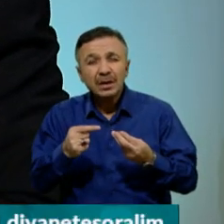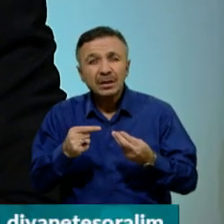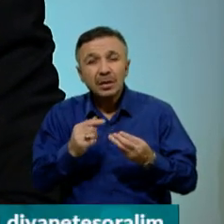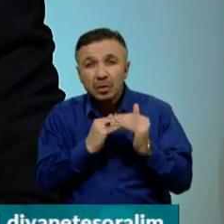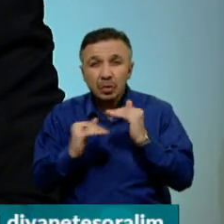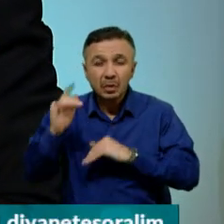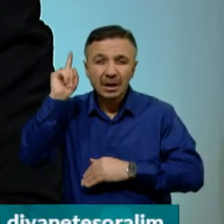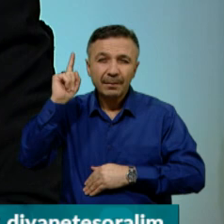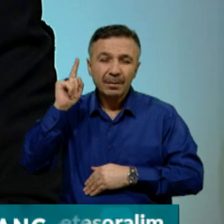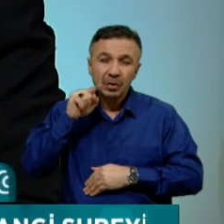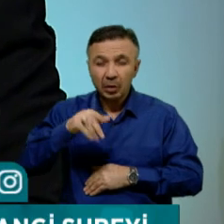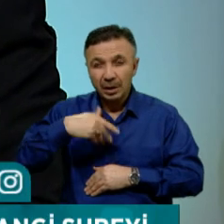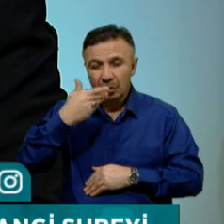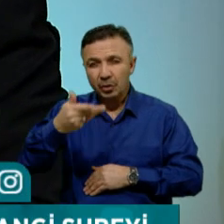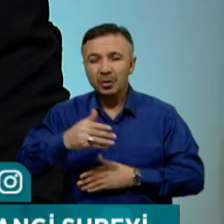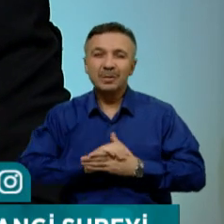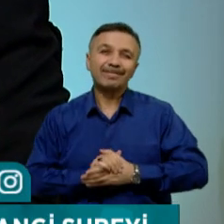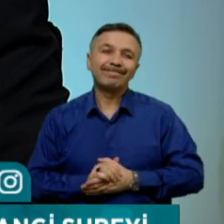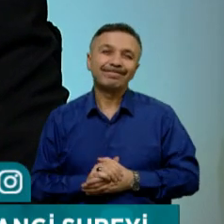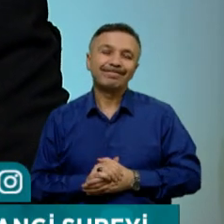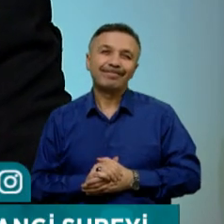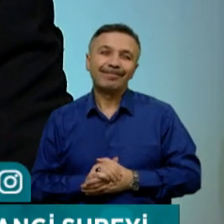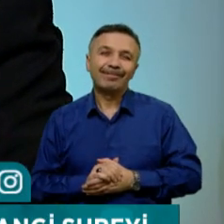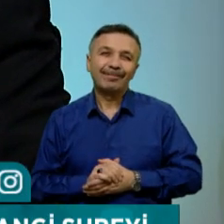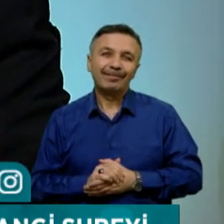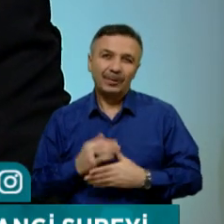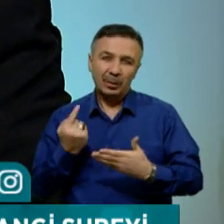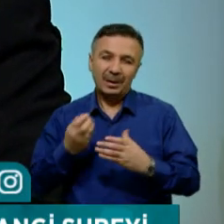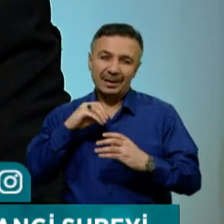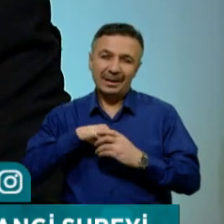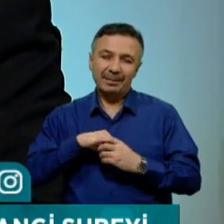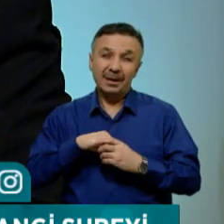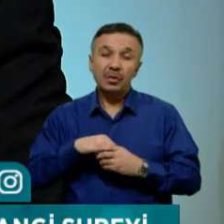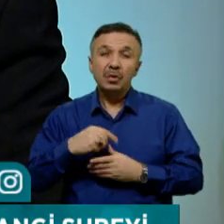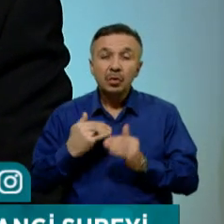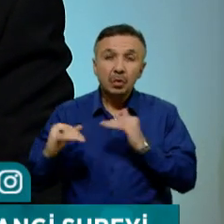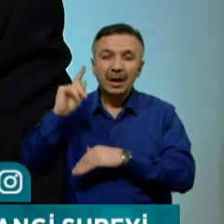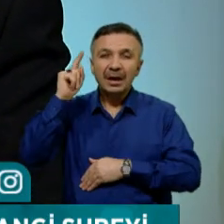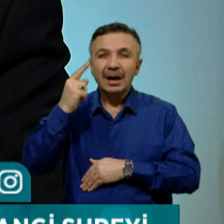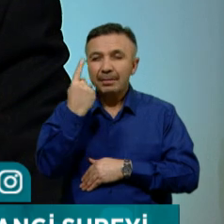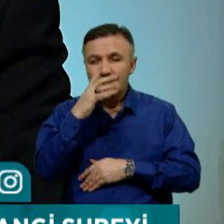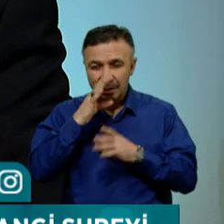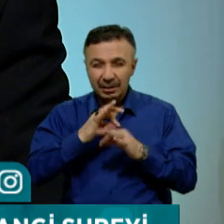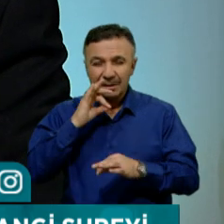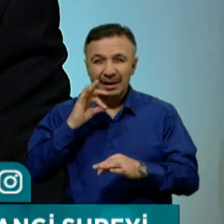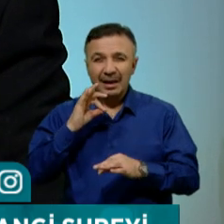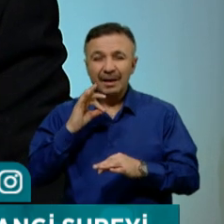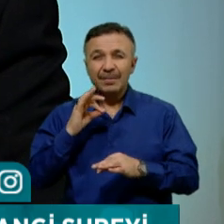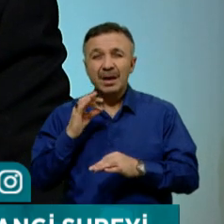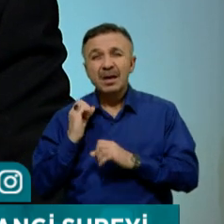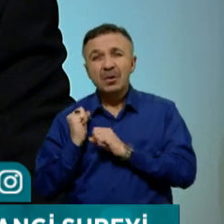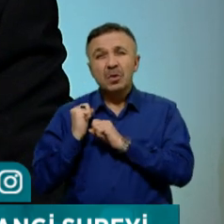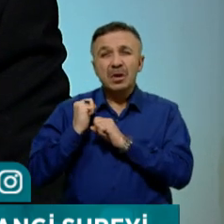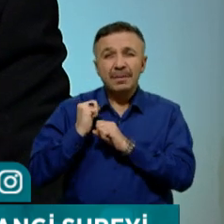Rabbimiz ne buyuruyorlar yukellifullahu nefsen illâ vüs'aha gücü Allah bir kimseye ancak götürebildiğin i